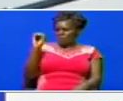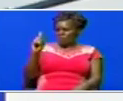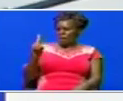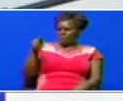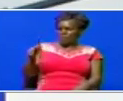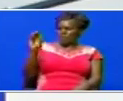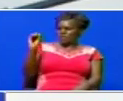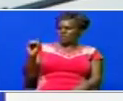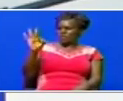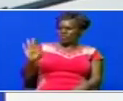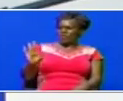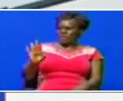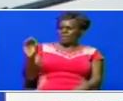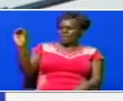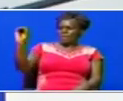1.03%.